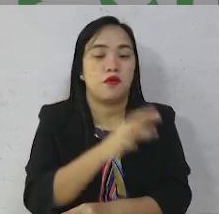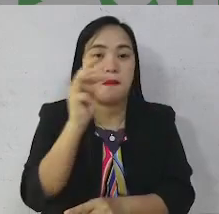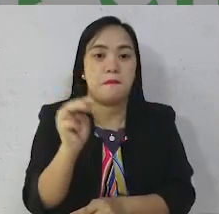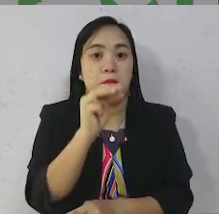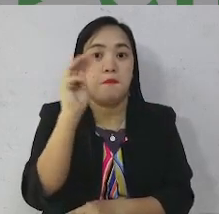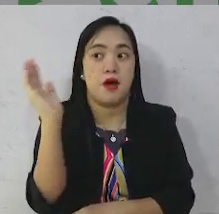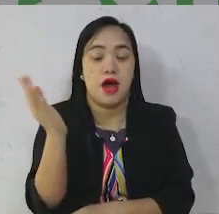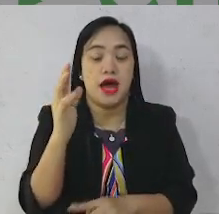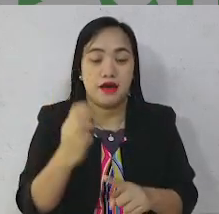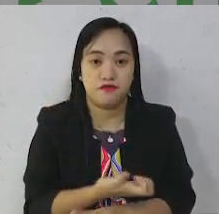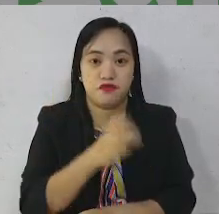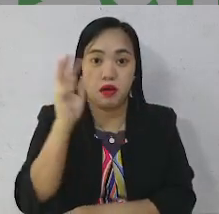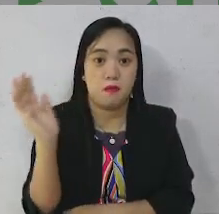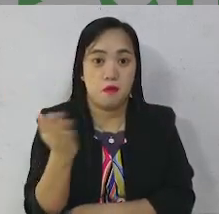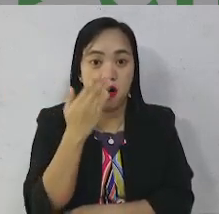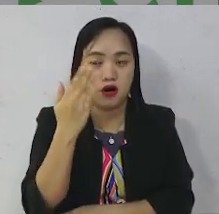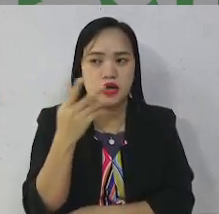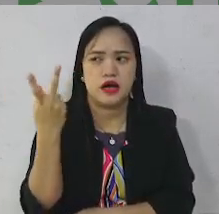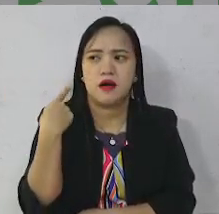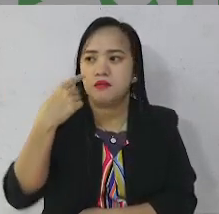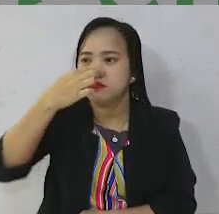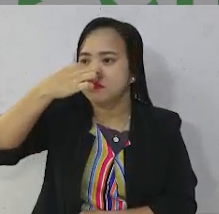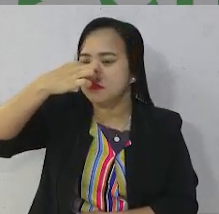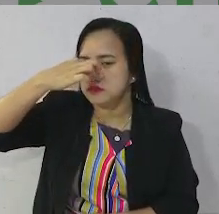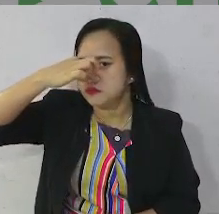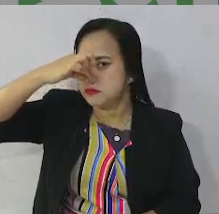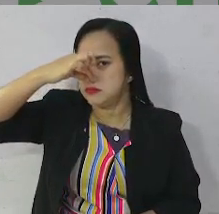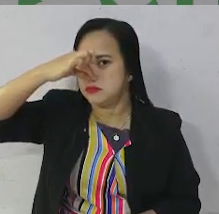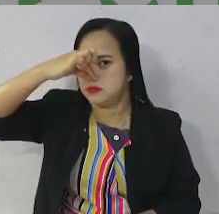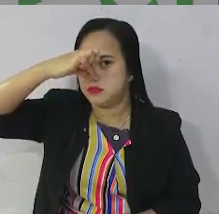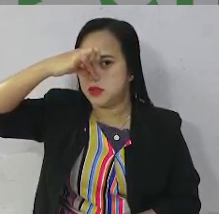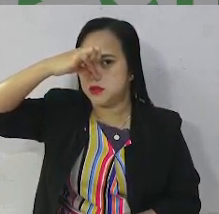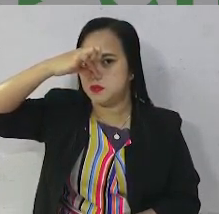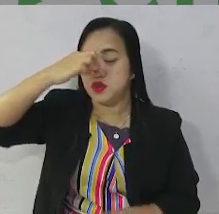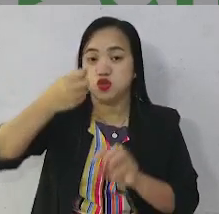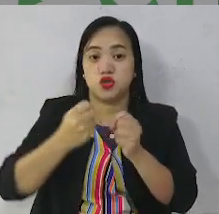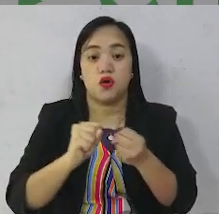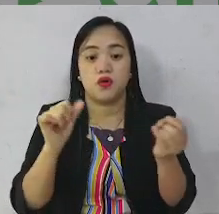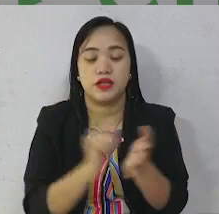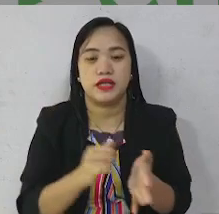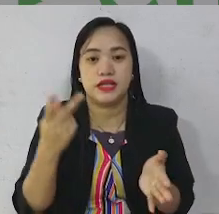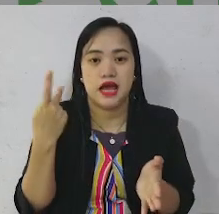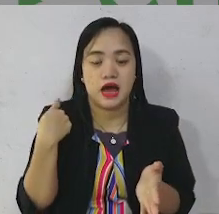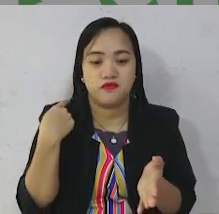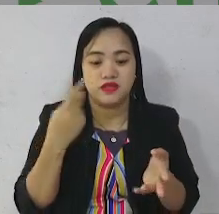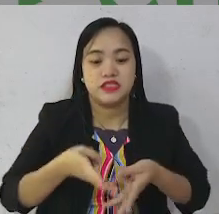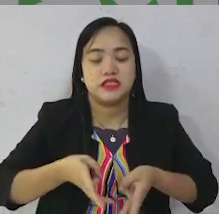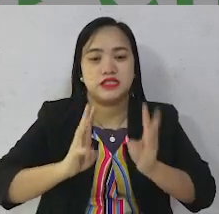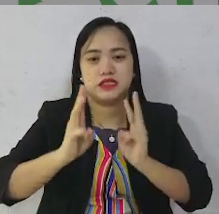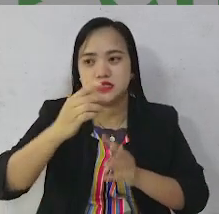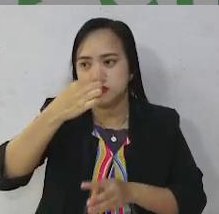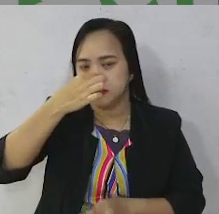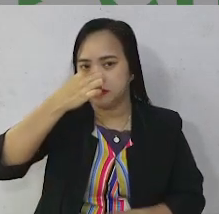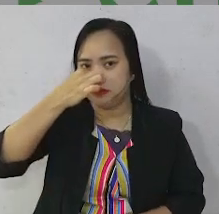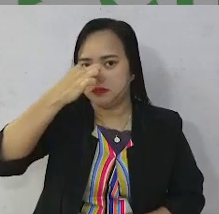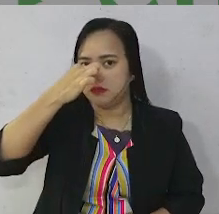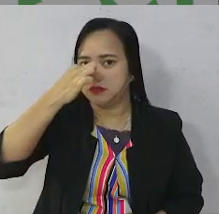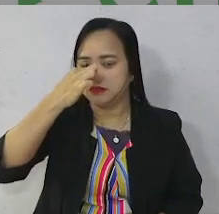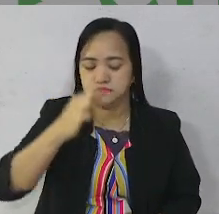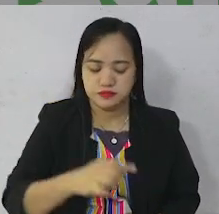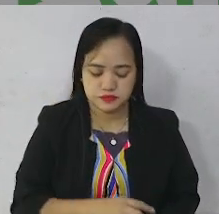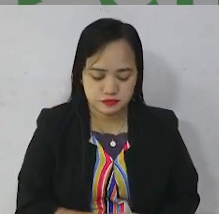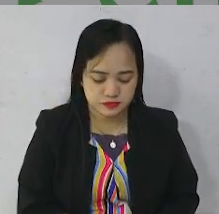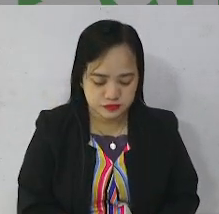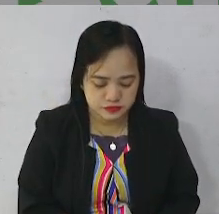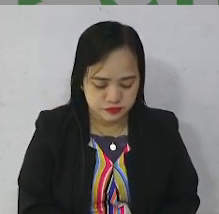sinisip itan talaga yan Oo Wala pong Ano yan kahit anong hilot mo diyan talaga mga kapatid kung yung cartilage mo